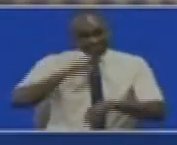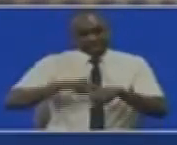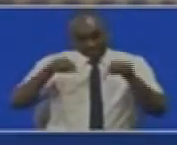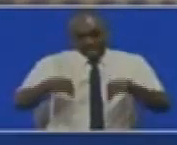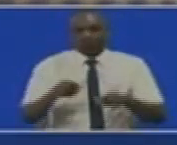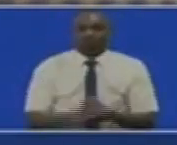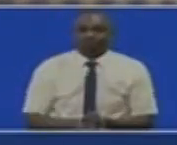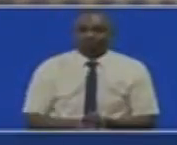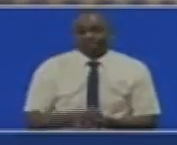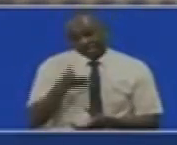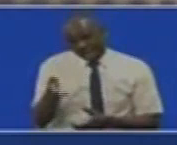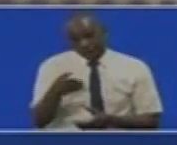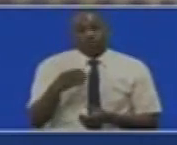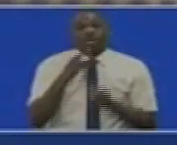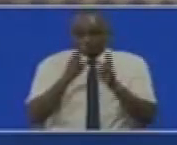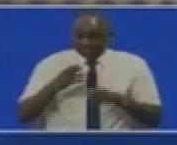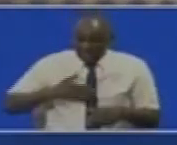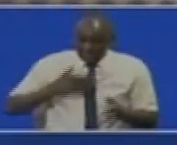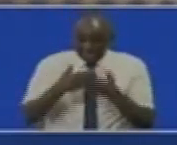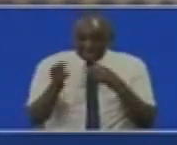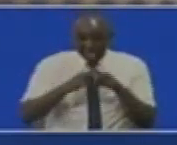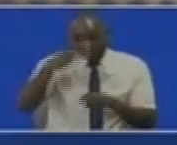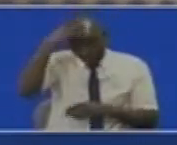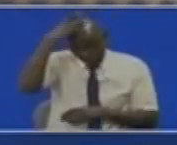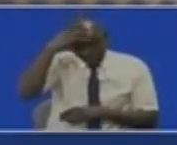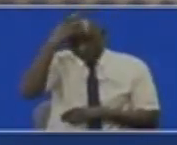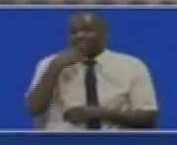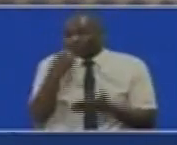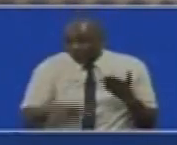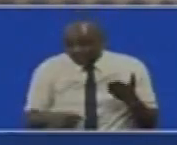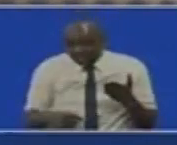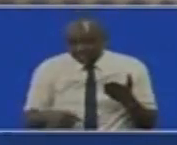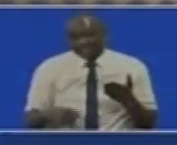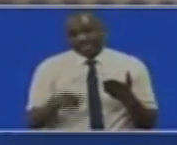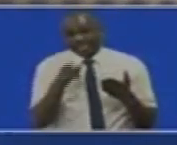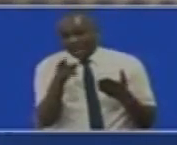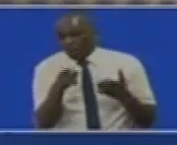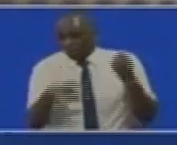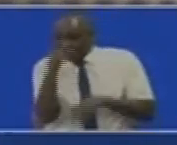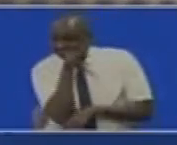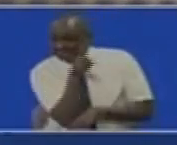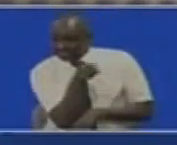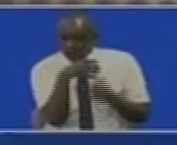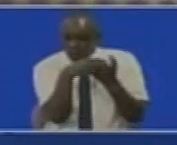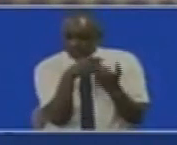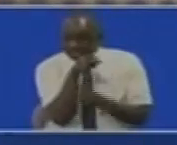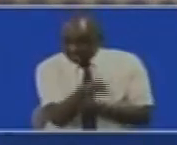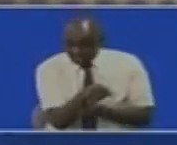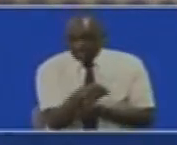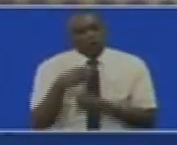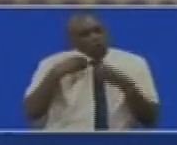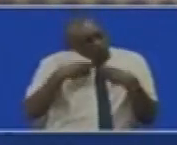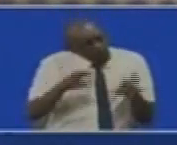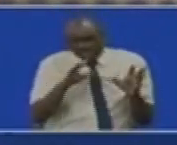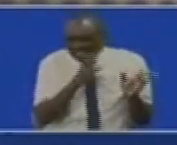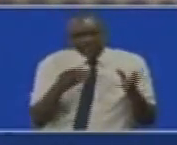mtawalia. Na kama Moses Wahisi anavyoripoti, tema anayevoripoti, mabingwa hao watetezi hawajapoteza mechi